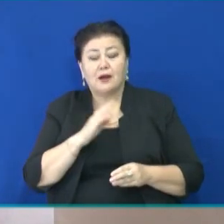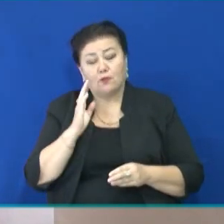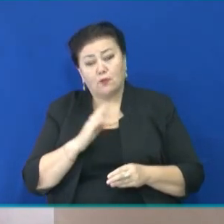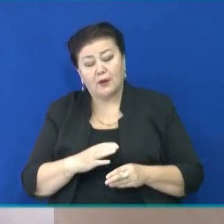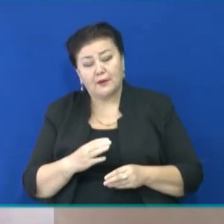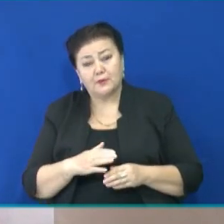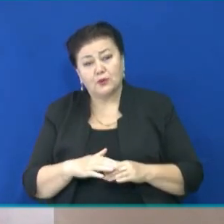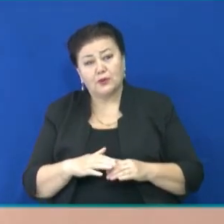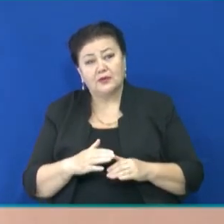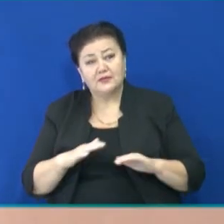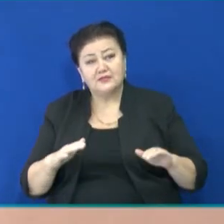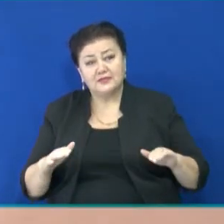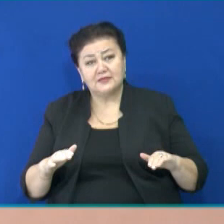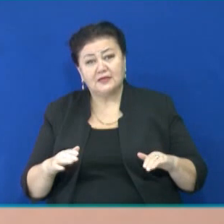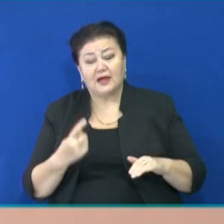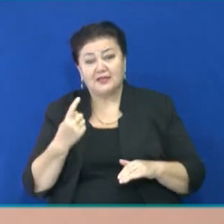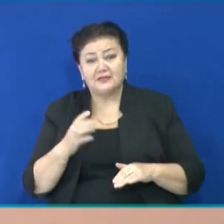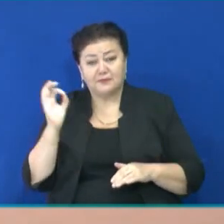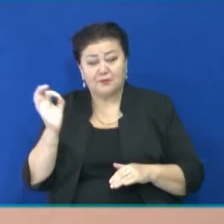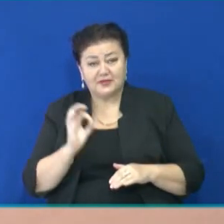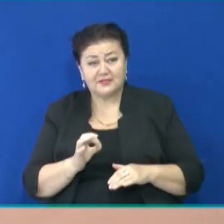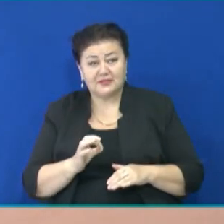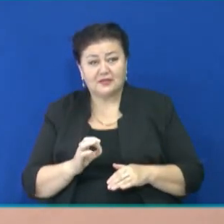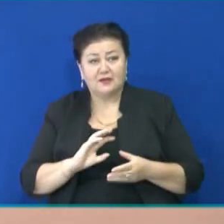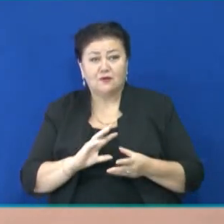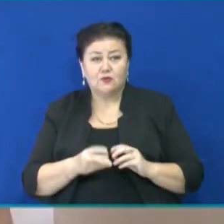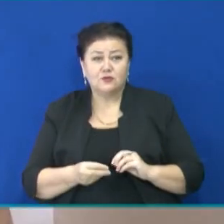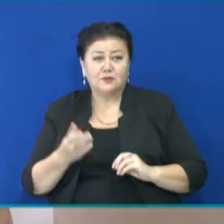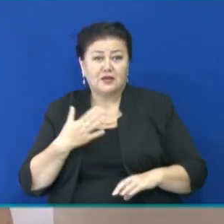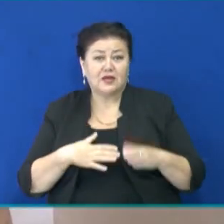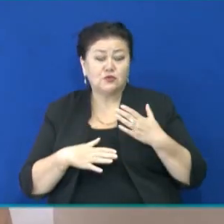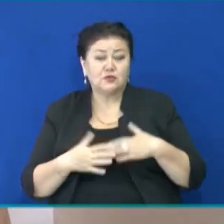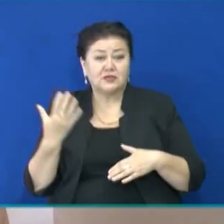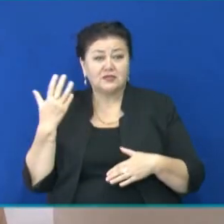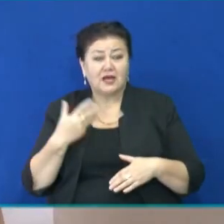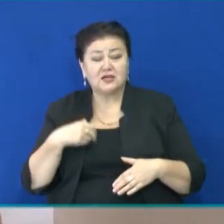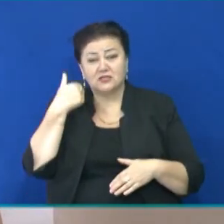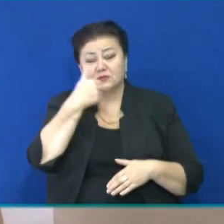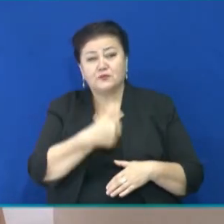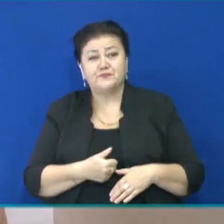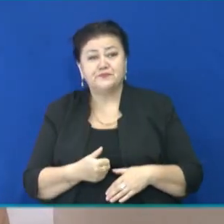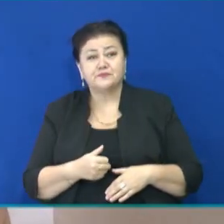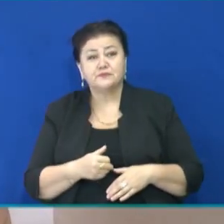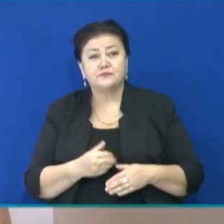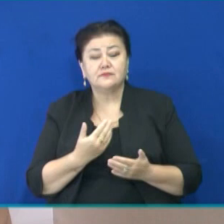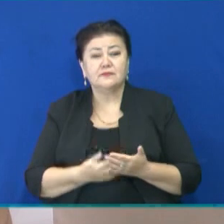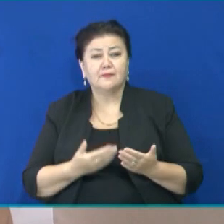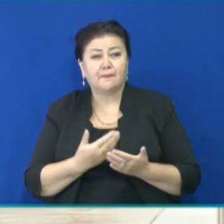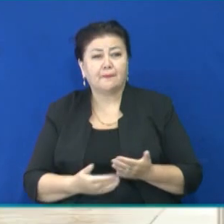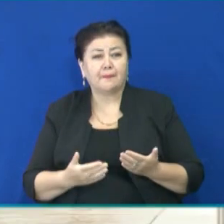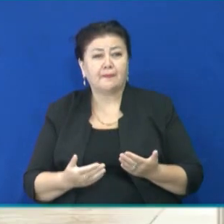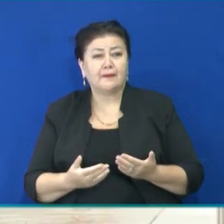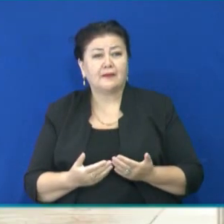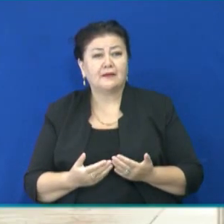қалған балаларға 1%. Жалпы қуантатын жағдай жылдан жылға ұлғайып келе жатыр, атананың сұранысына